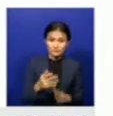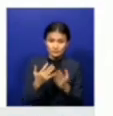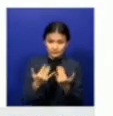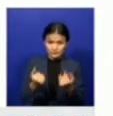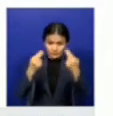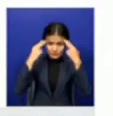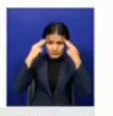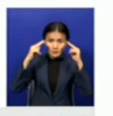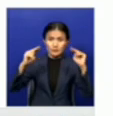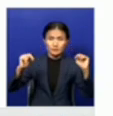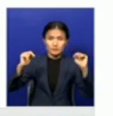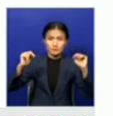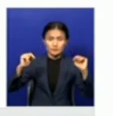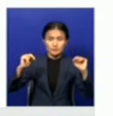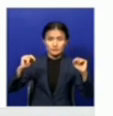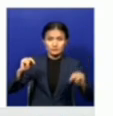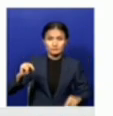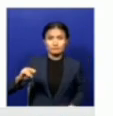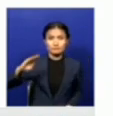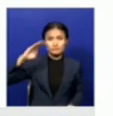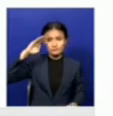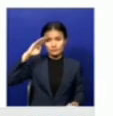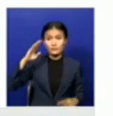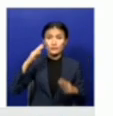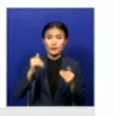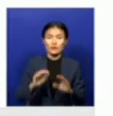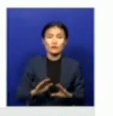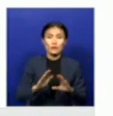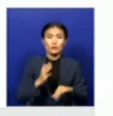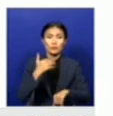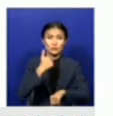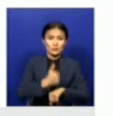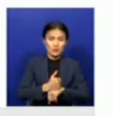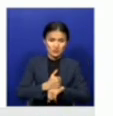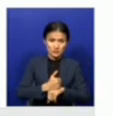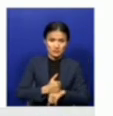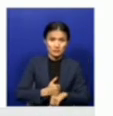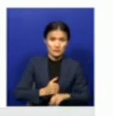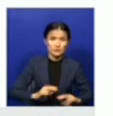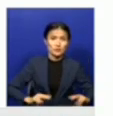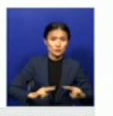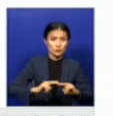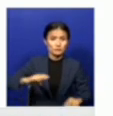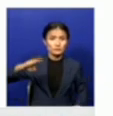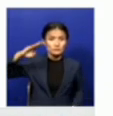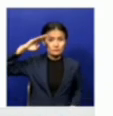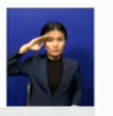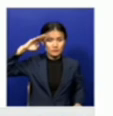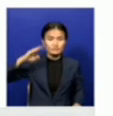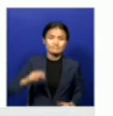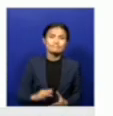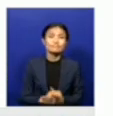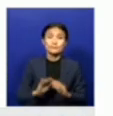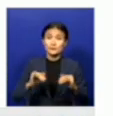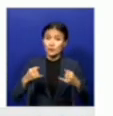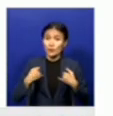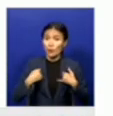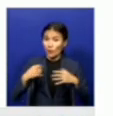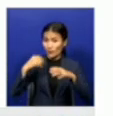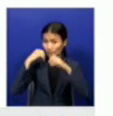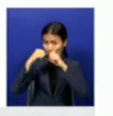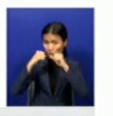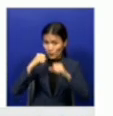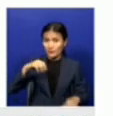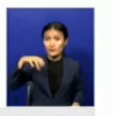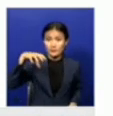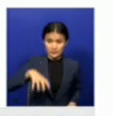ลเอกประยุทธ์จันทร์โอชารัฐมนตรีว่าการกระทรวงกลาโหมหรือเจ้าของสนามมวยลุมพินีไปถึงไหนแล้วนะครับหากหาตัวคน